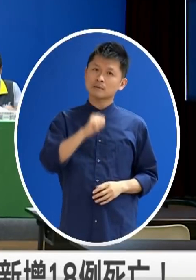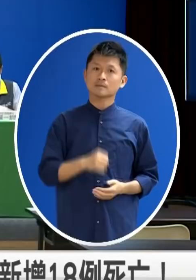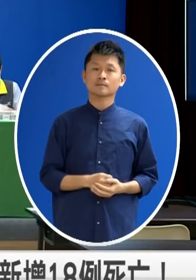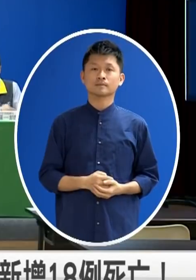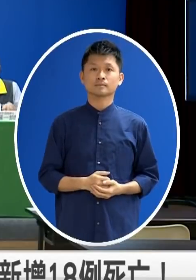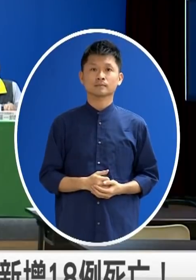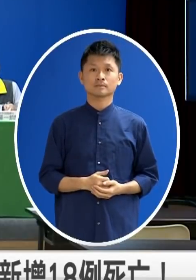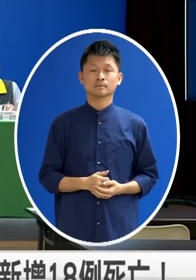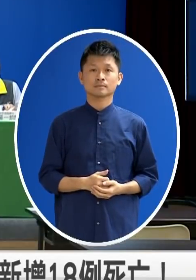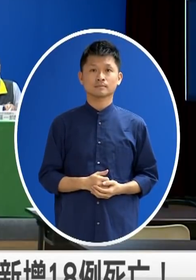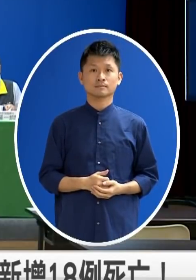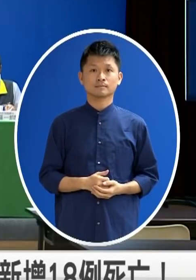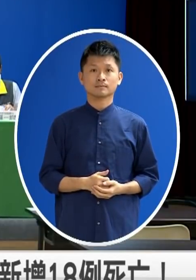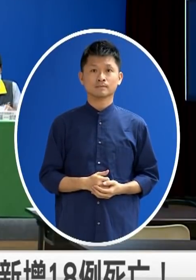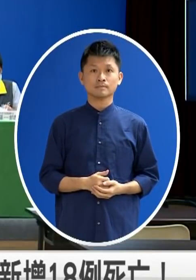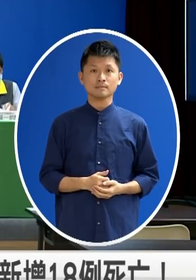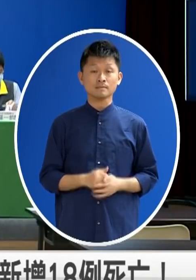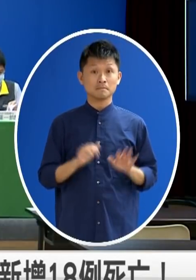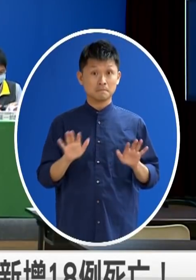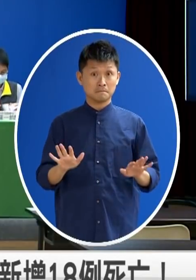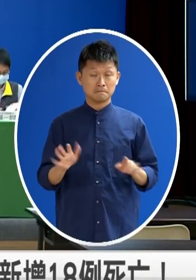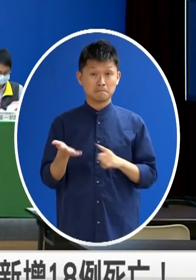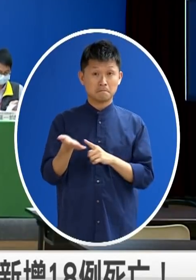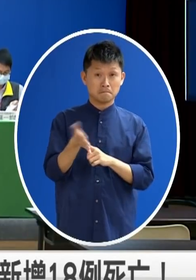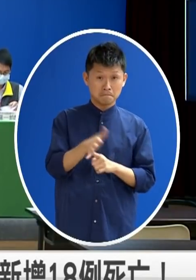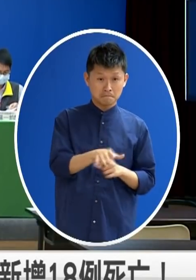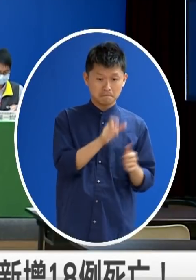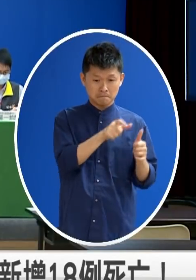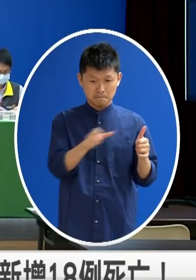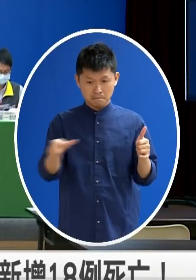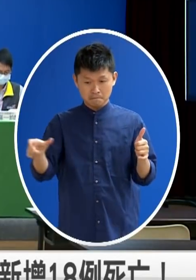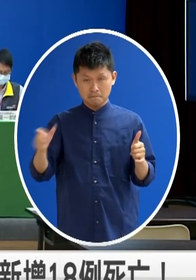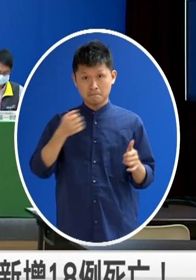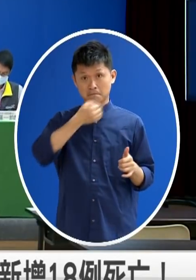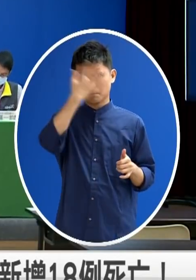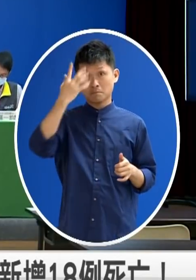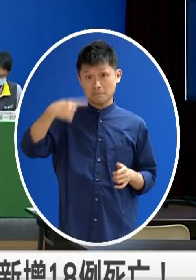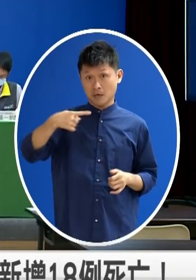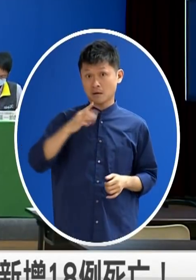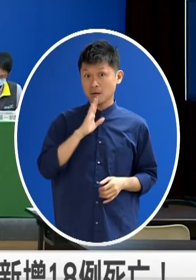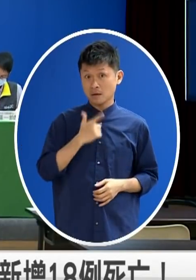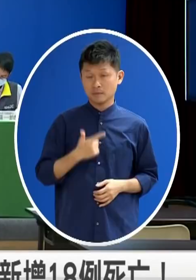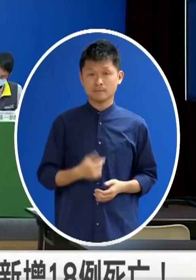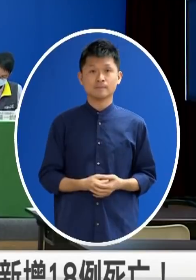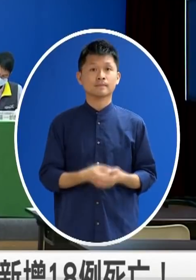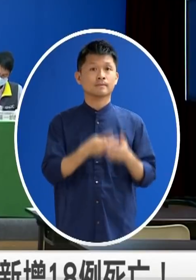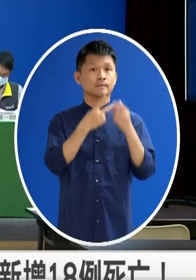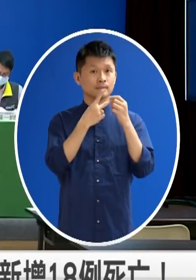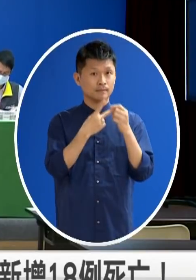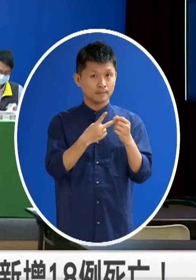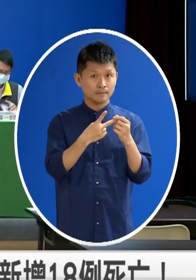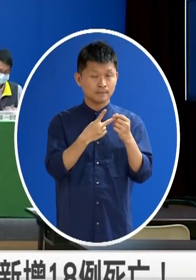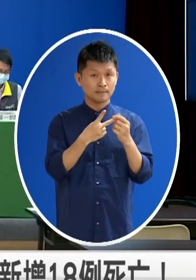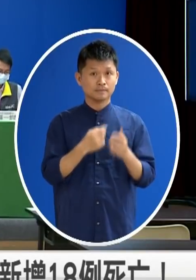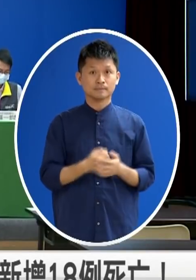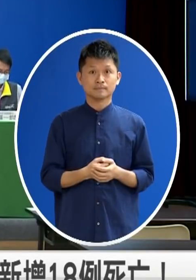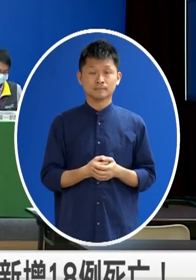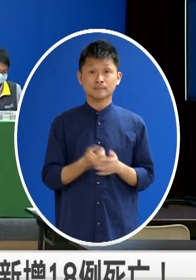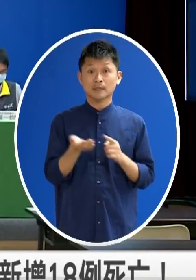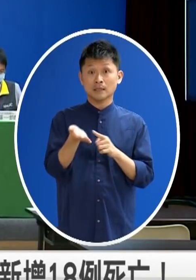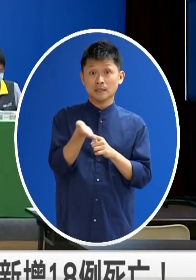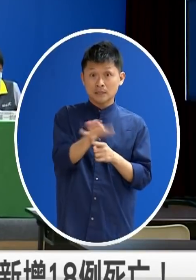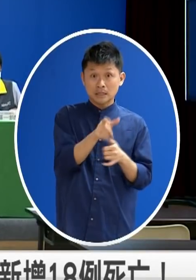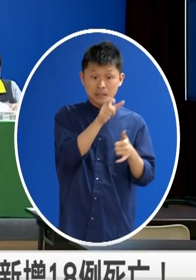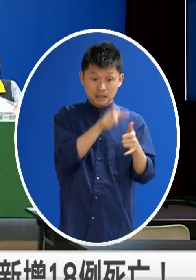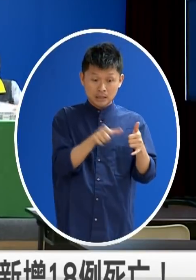他是不是目前我们死亡病例当中最年轻的死亡个案？那另外还有我们的死亡